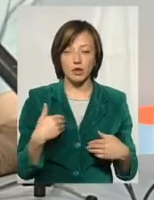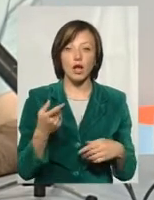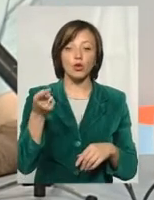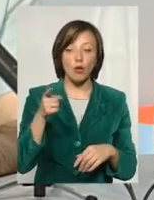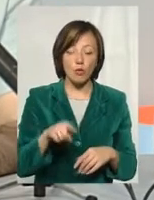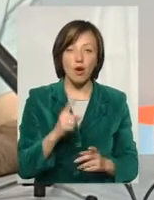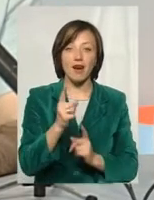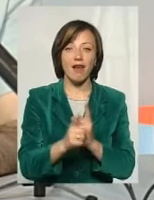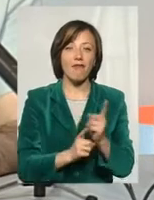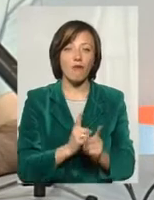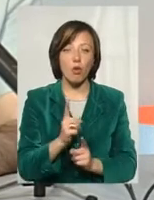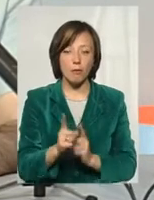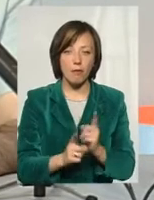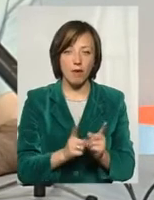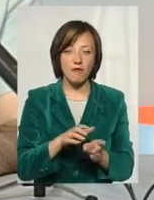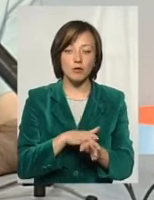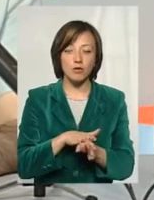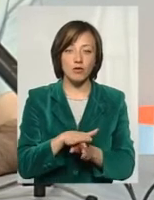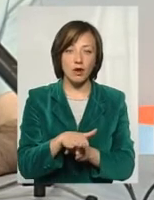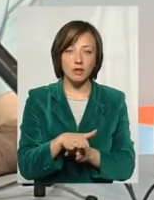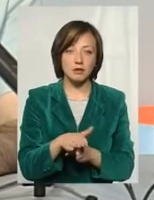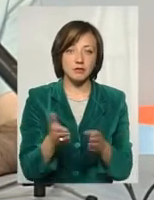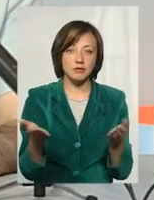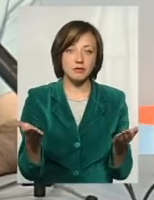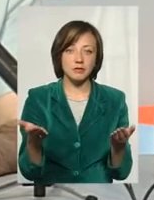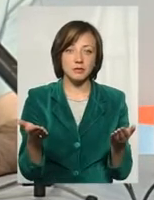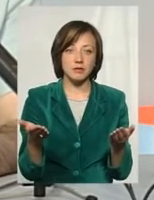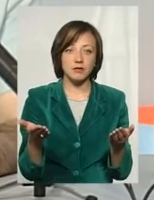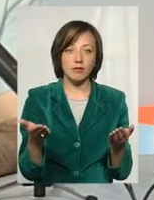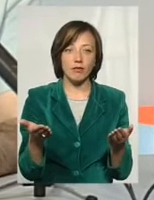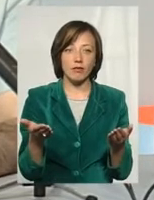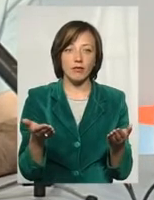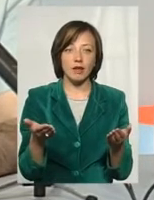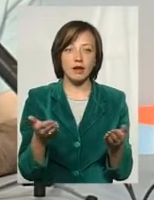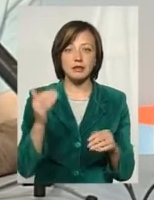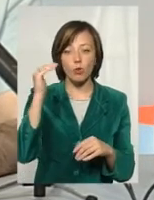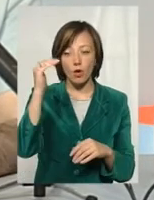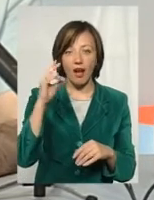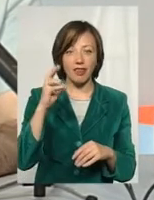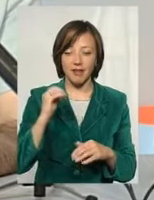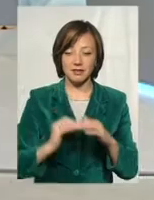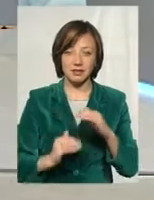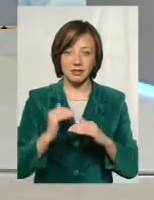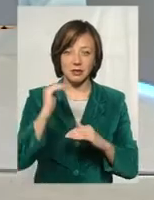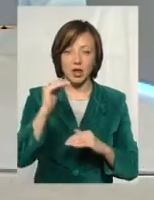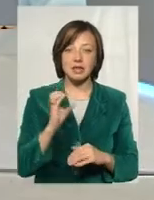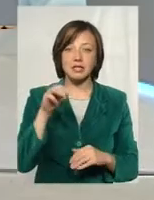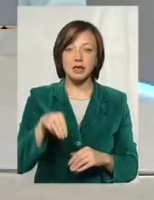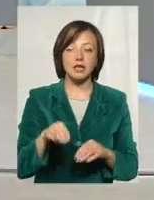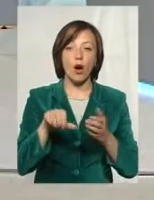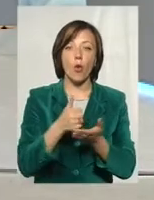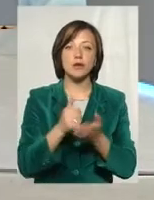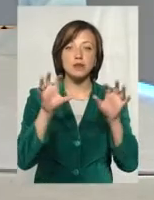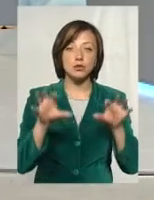все-таки реформа йде, чи реформа, чи цей продаж землі йде згори, а не знизу. І стаття Конституції звучить, що